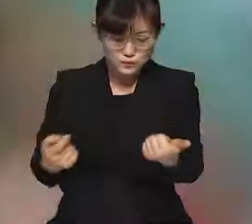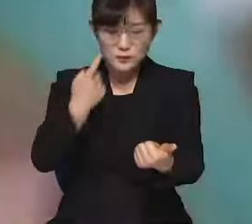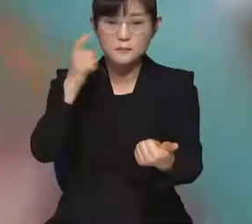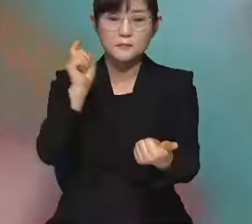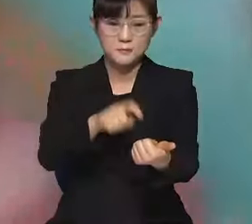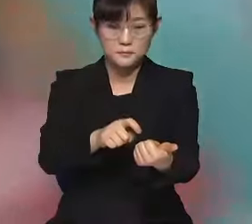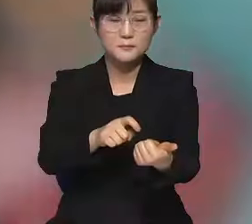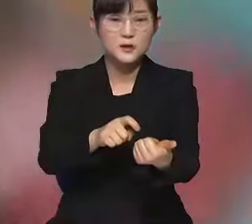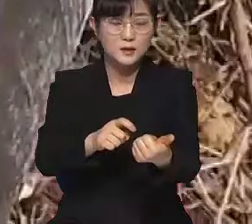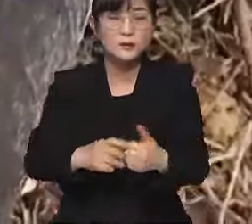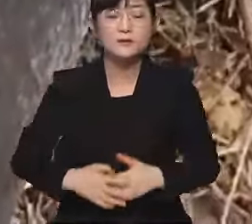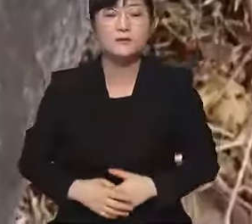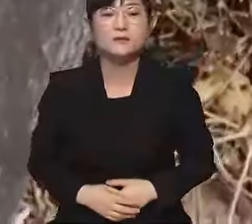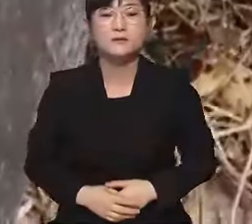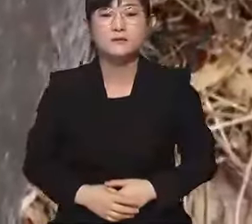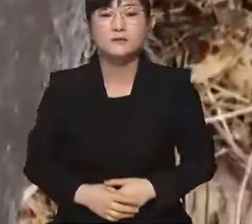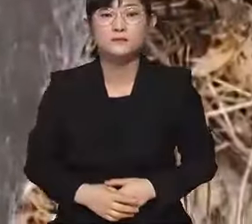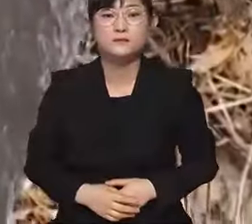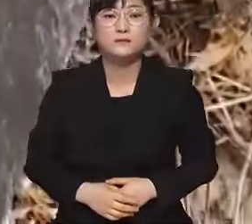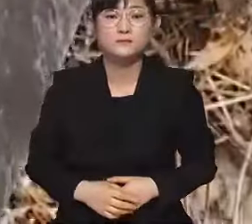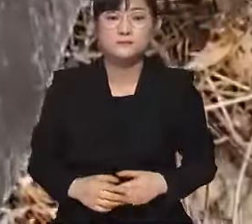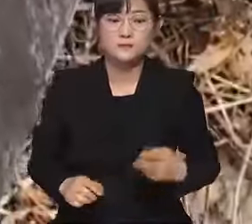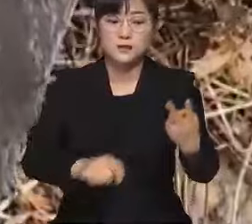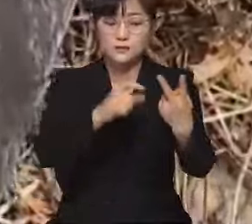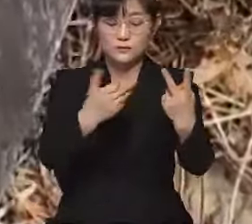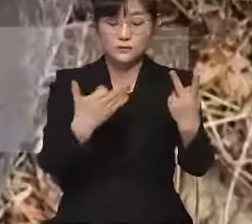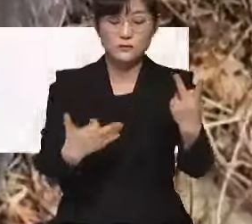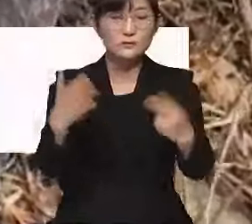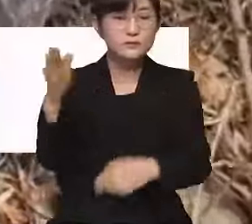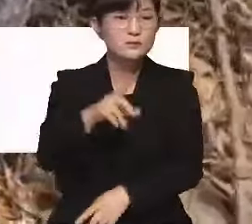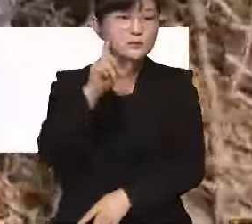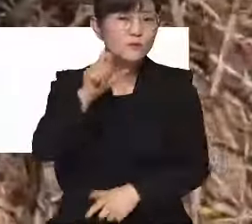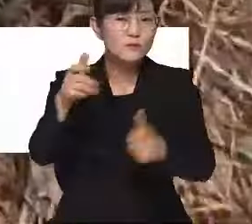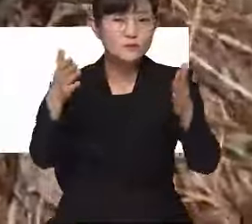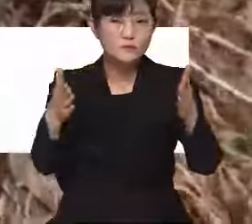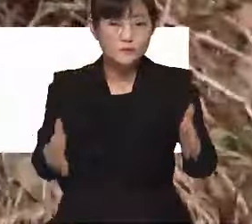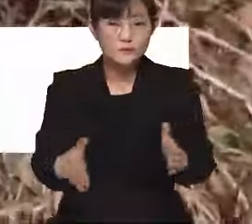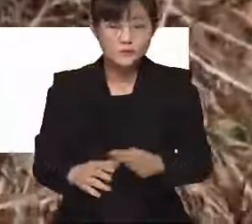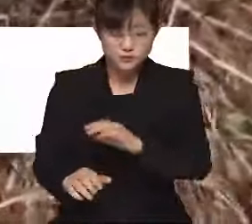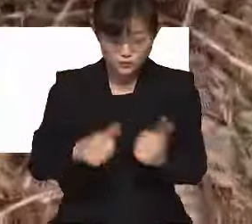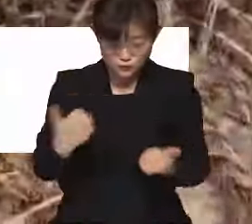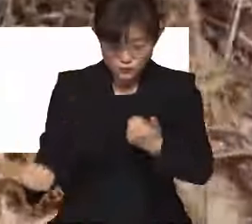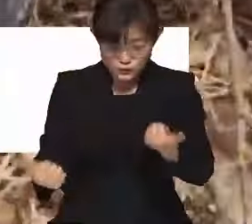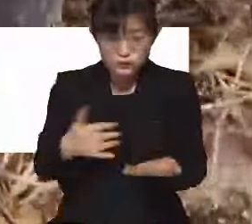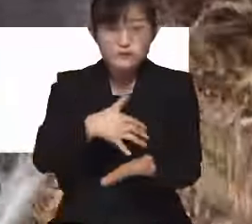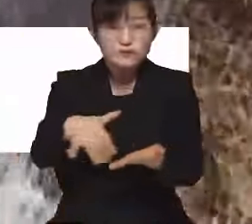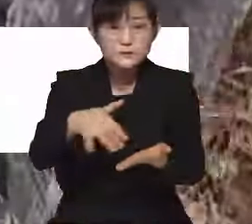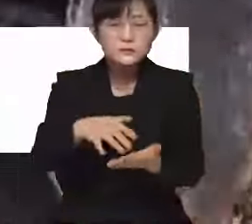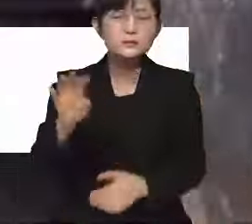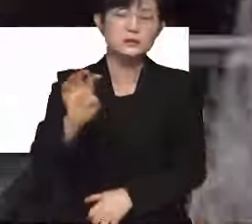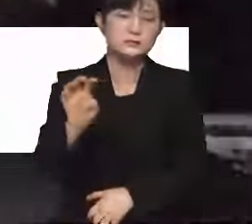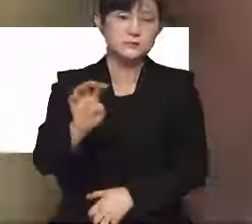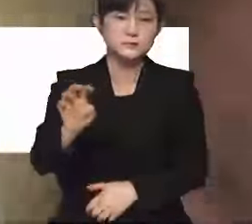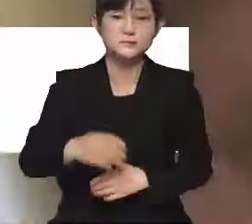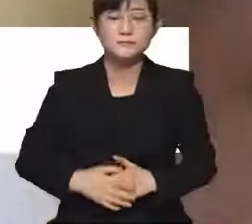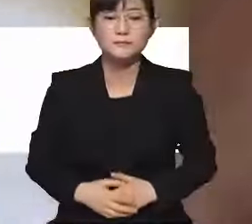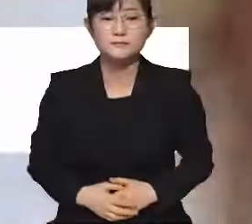채 쓰러져 있었습니다. 지난달 19일부터 보름 동안 이곳에서 폐사한 길고양이는 모두